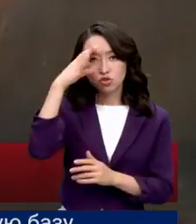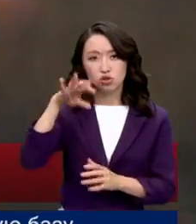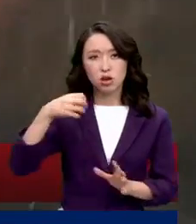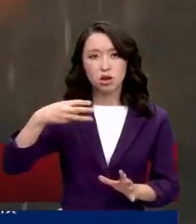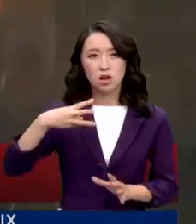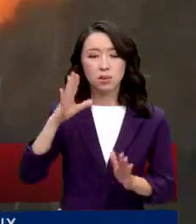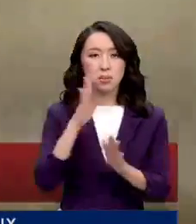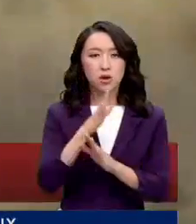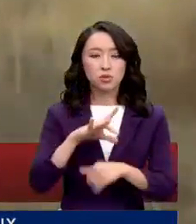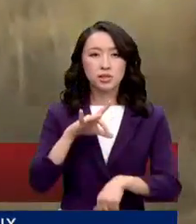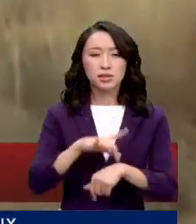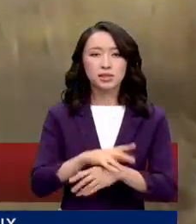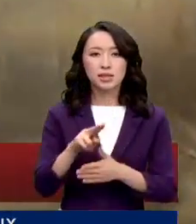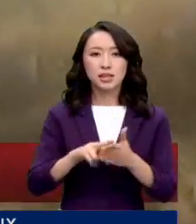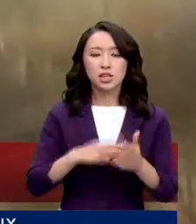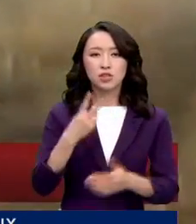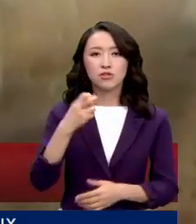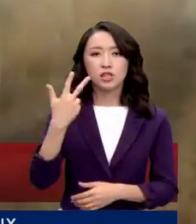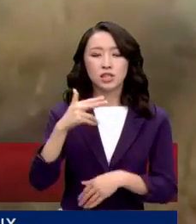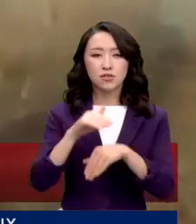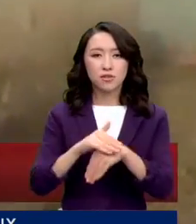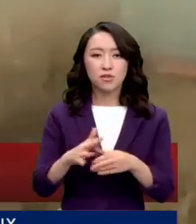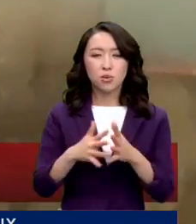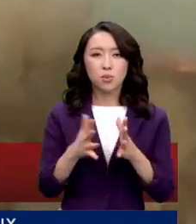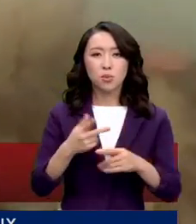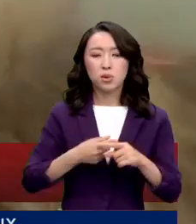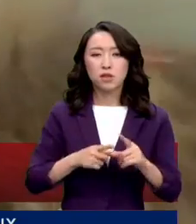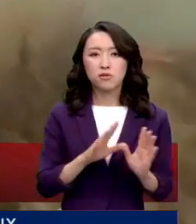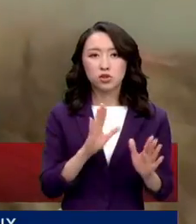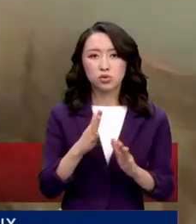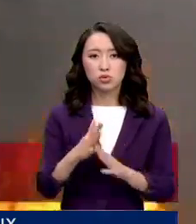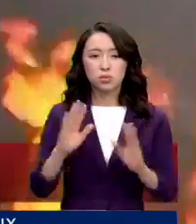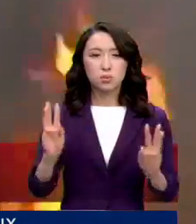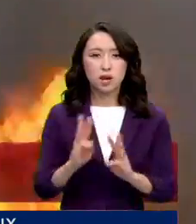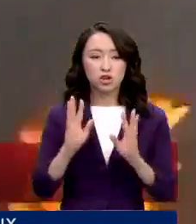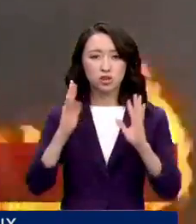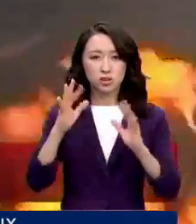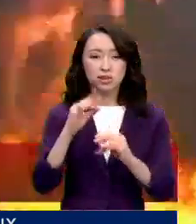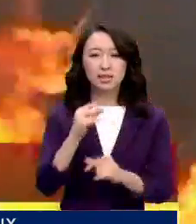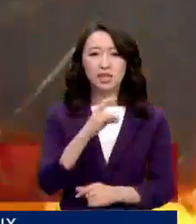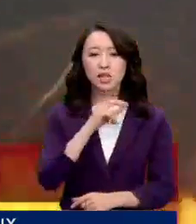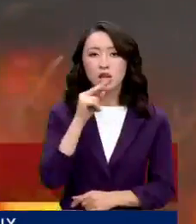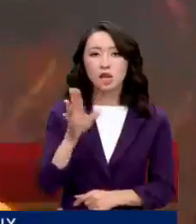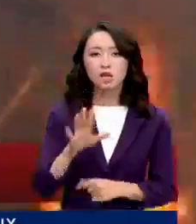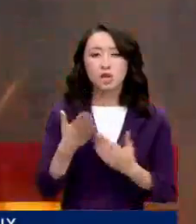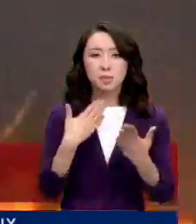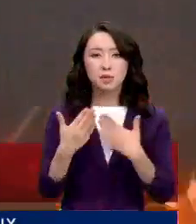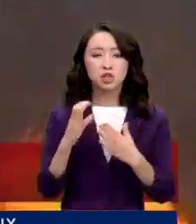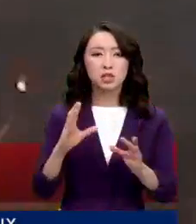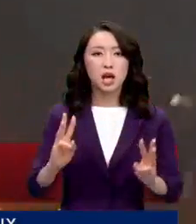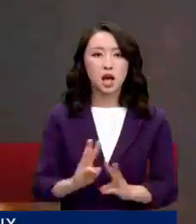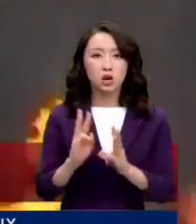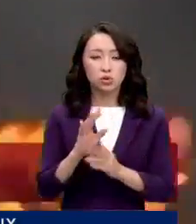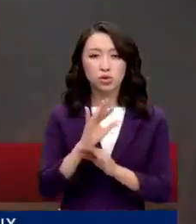погода. Зарегистрировано уже 230 фактов. Более половины случаев лесных пожаров происходили из-за неосторожного обращения с огнем. И